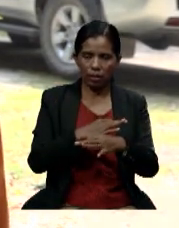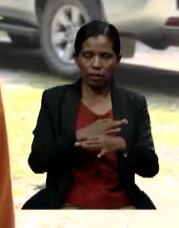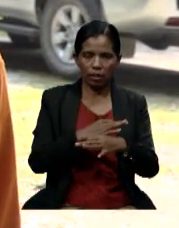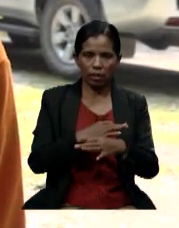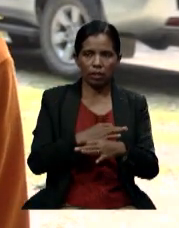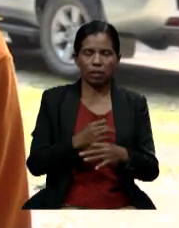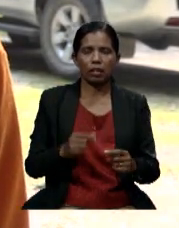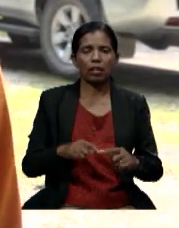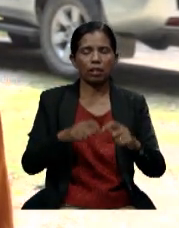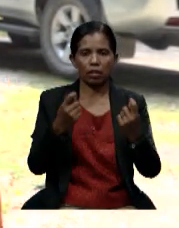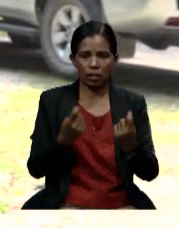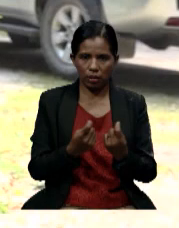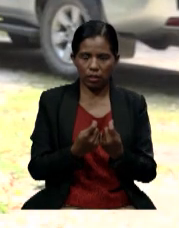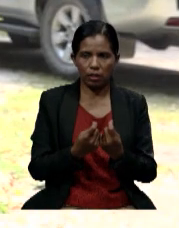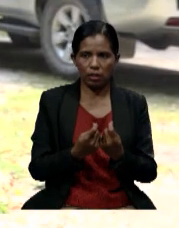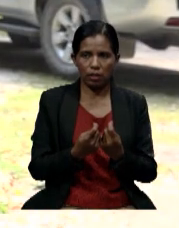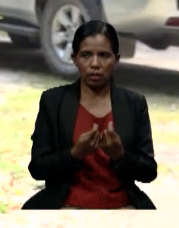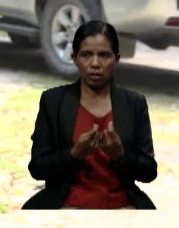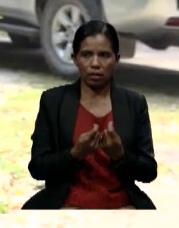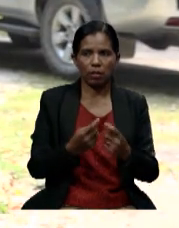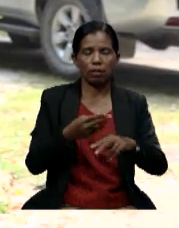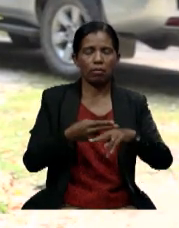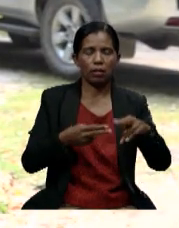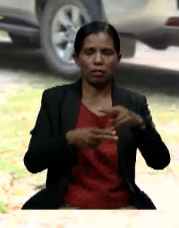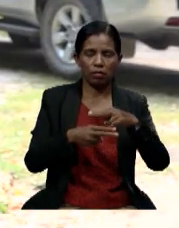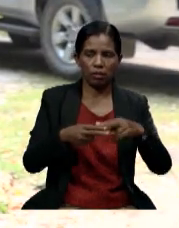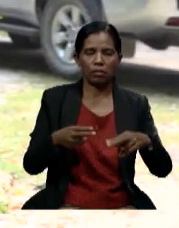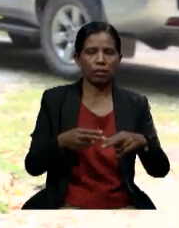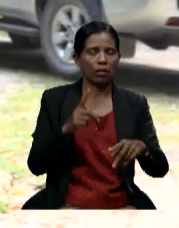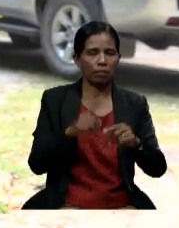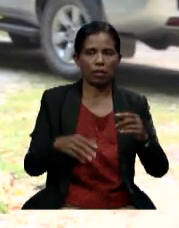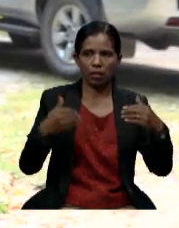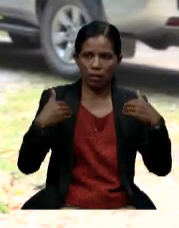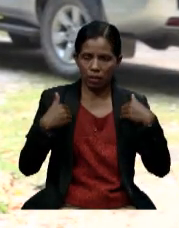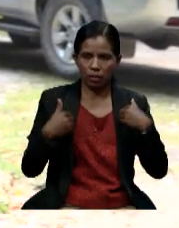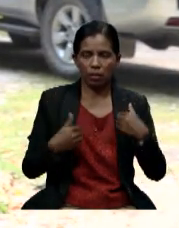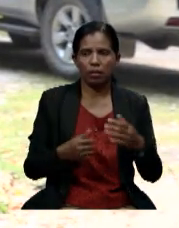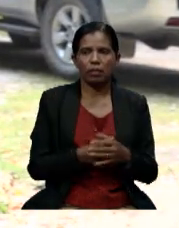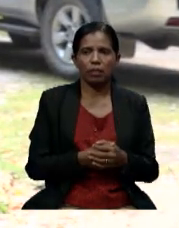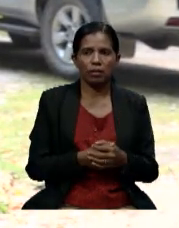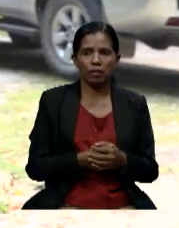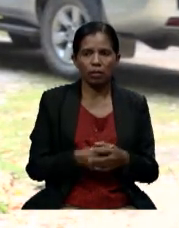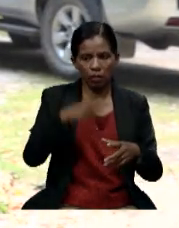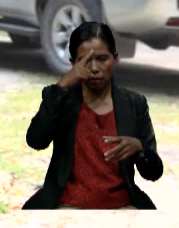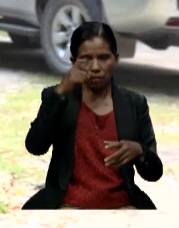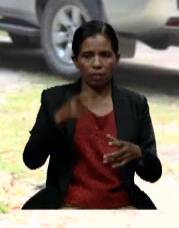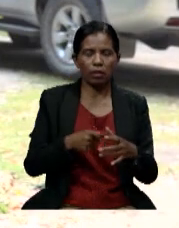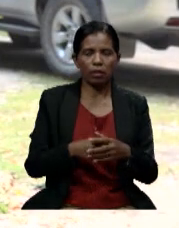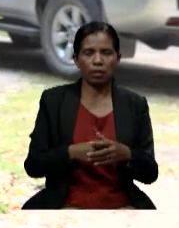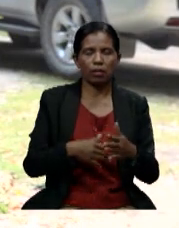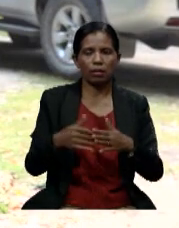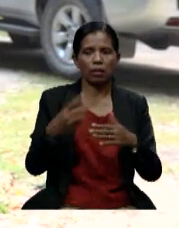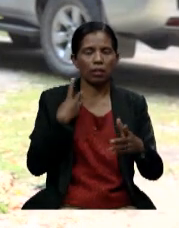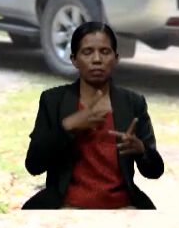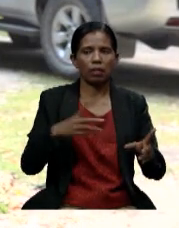babe mau de obra mus labele iha tambah sistem makanan sana dunia tambah ida nema ka dala barak ami